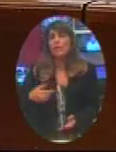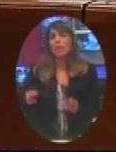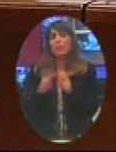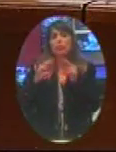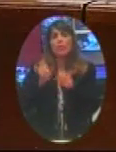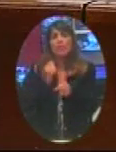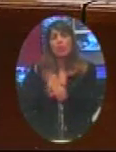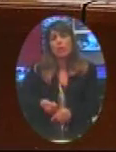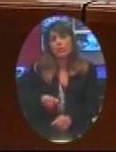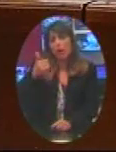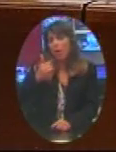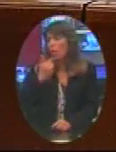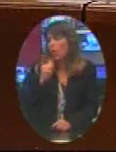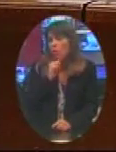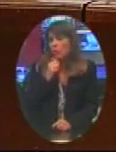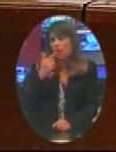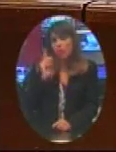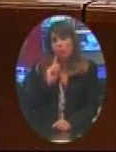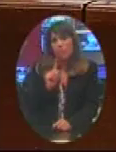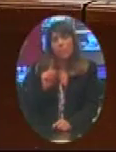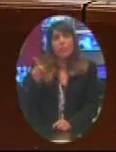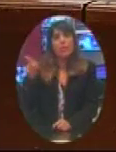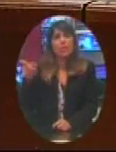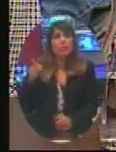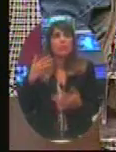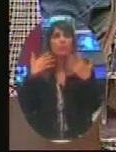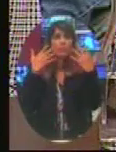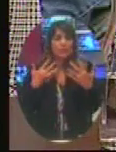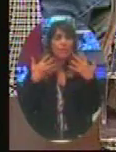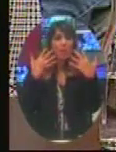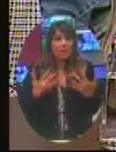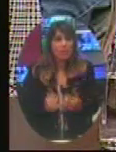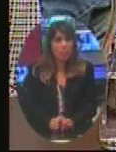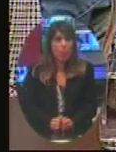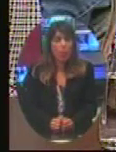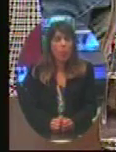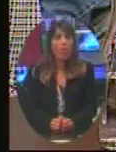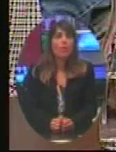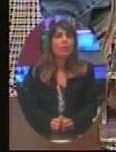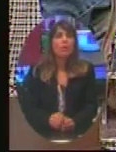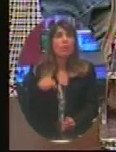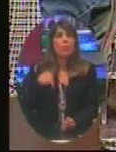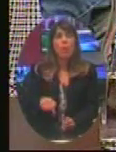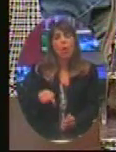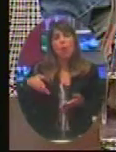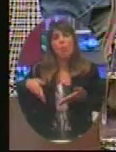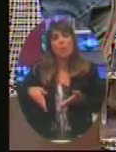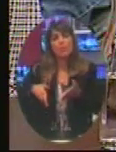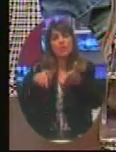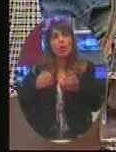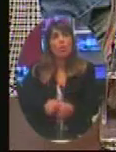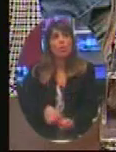והוא סיפר סיפור, שכשבאתי פה לכנסת כבר יצא לי ככה לשמוע אותו כבדיחה, אבל זאת בדיחה עצובה, שמסתובבת כאן במסדרונות, על איזה 120